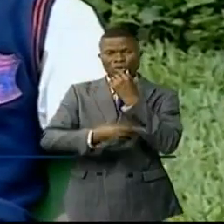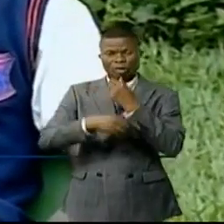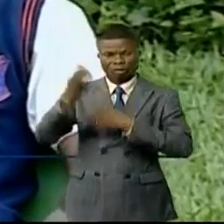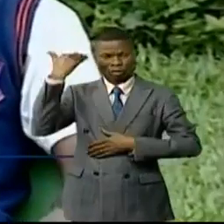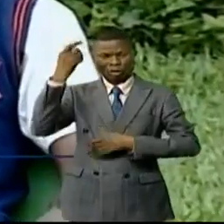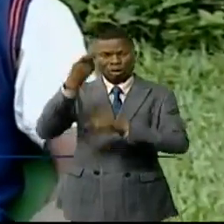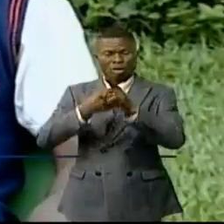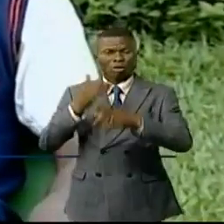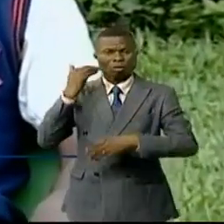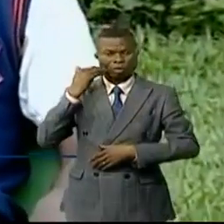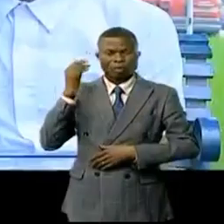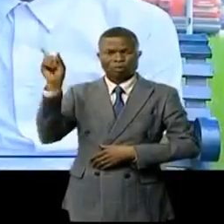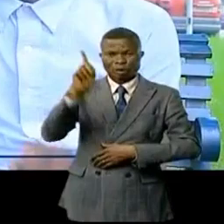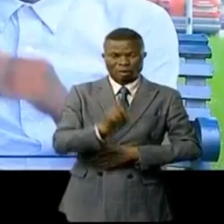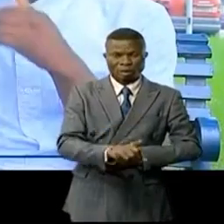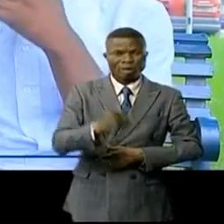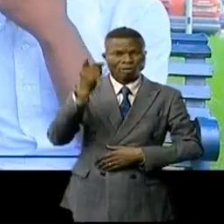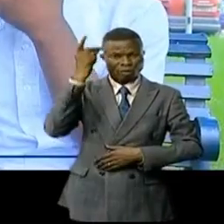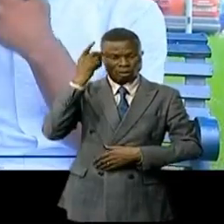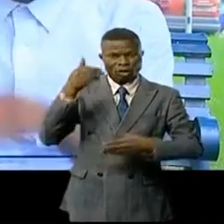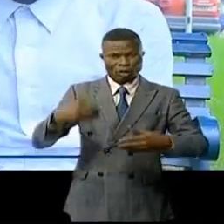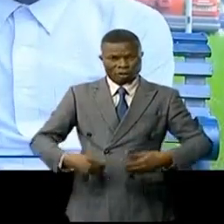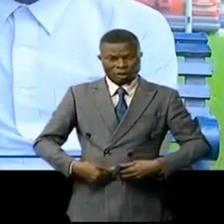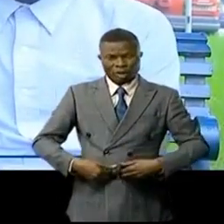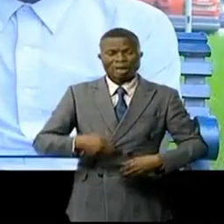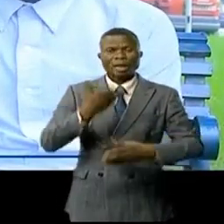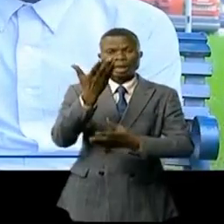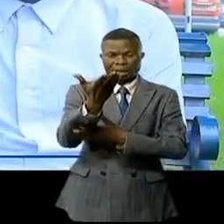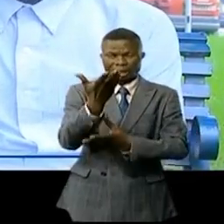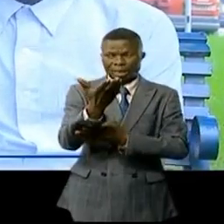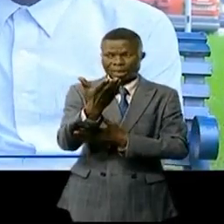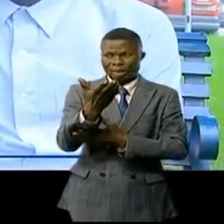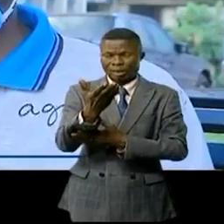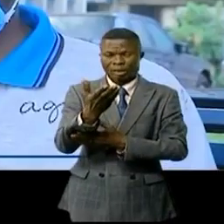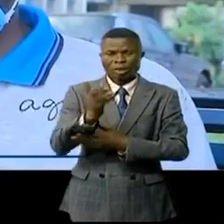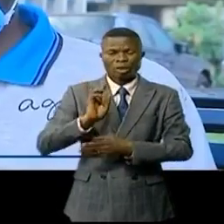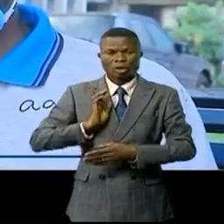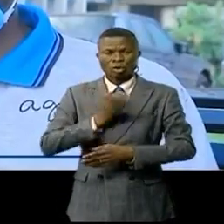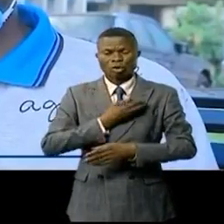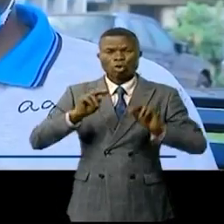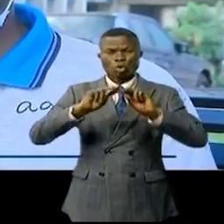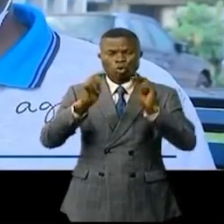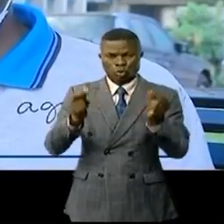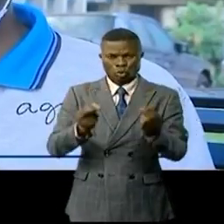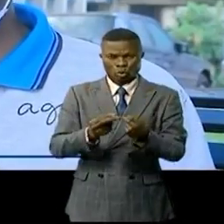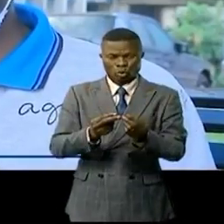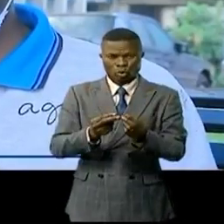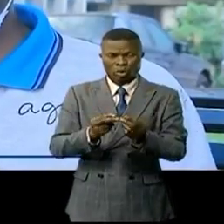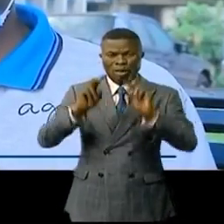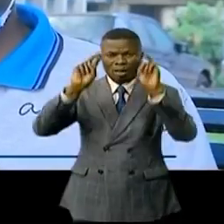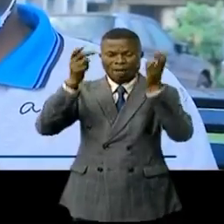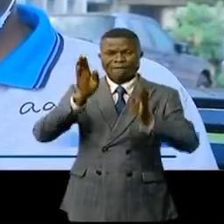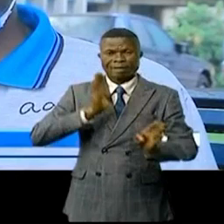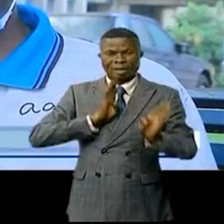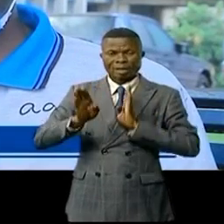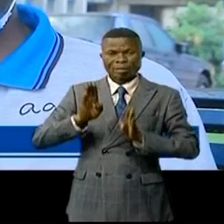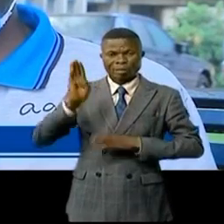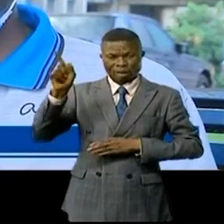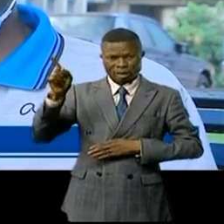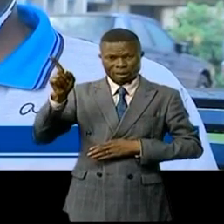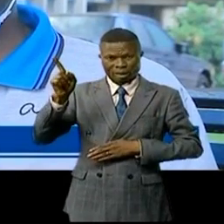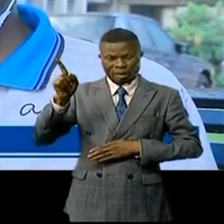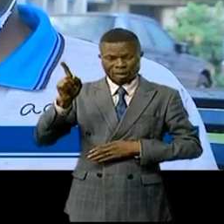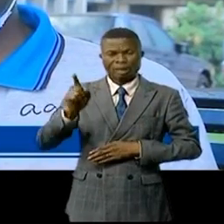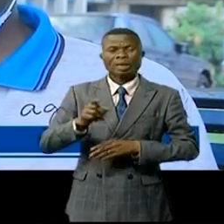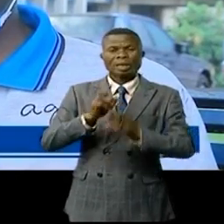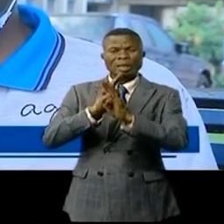En déplacement à Kinshasa, ces jeunes font le plaidoyer. Notre coordination à partir de la ville de Beni, qui dans ses rapports,